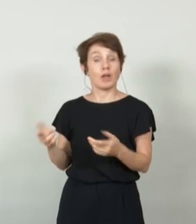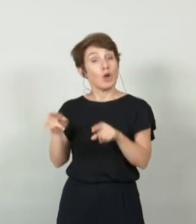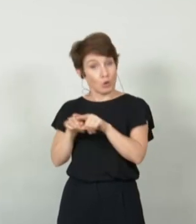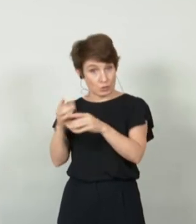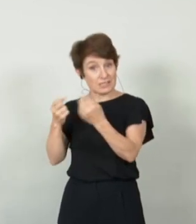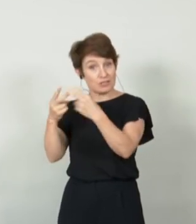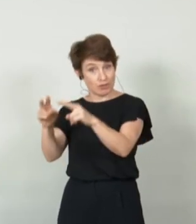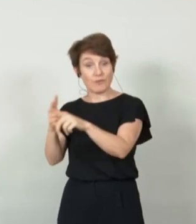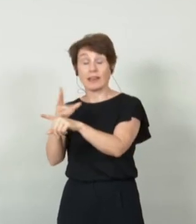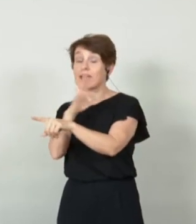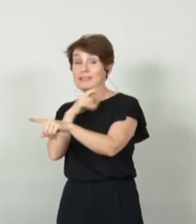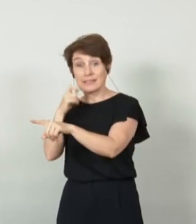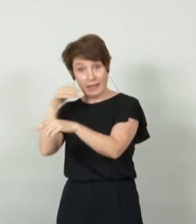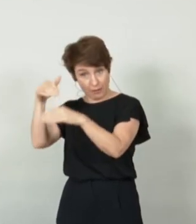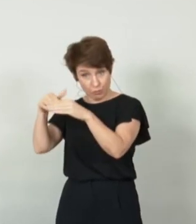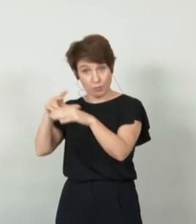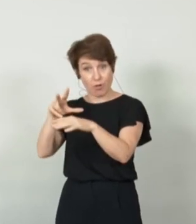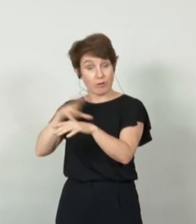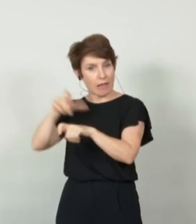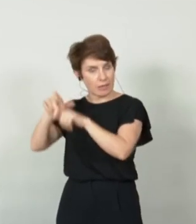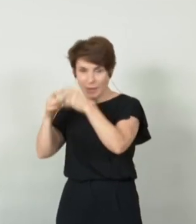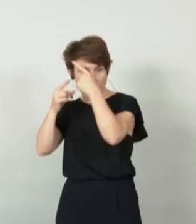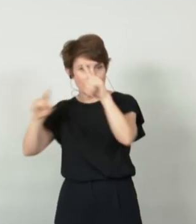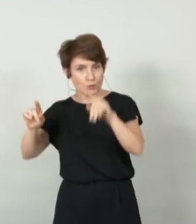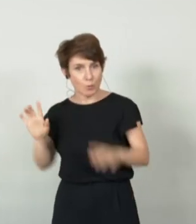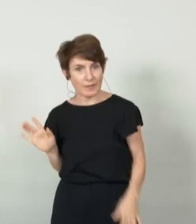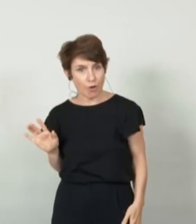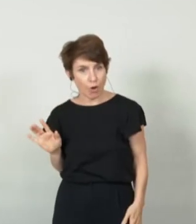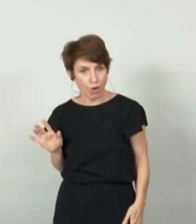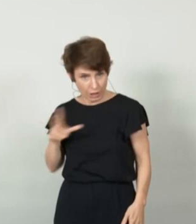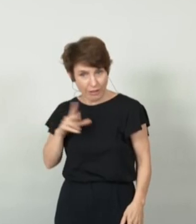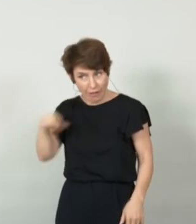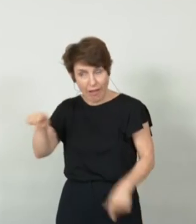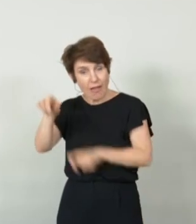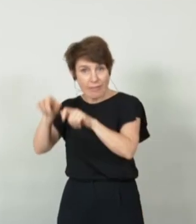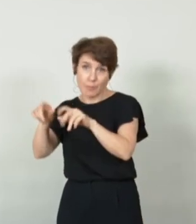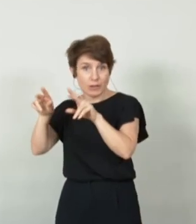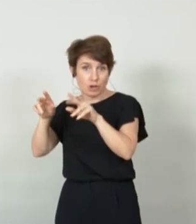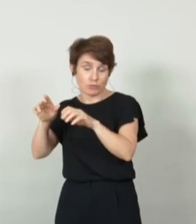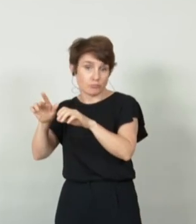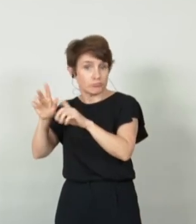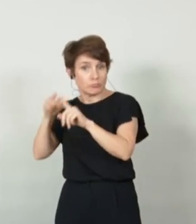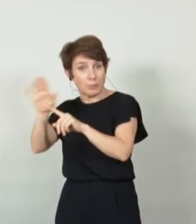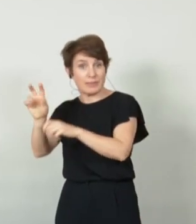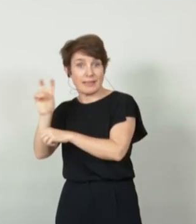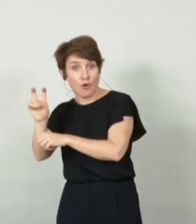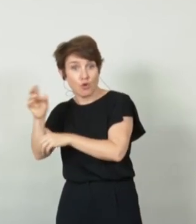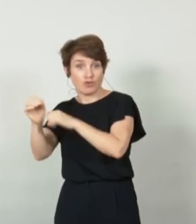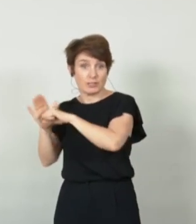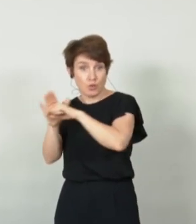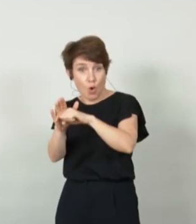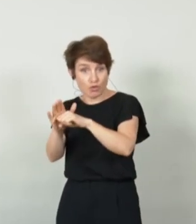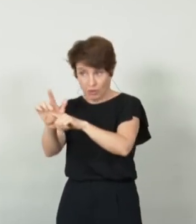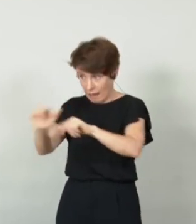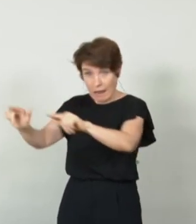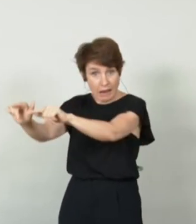Réau vote qu'est-ce que vous faites de ces forces de gauche voir écologiste qui sait peut-être